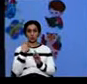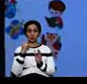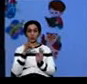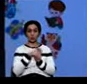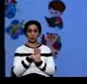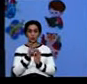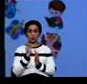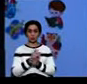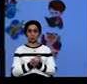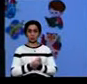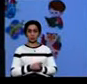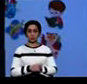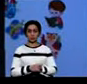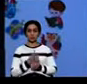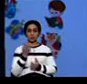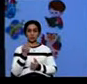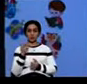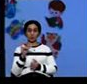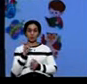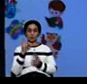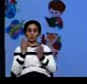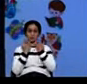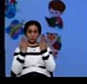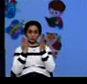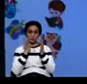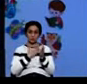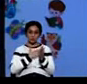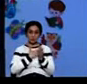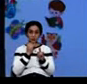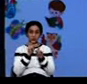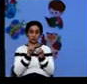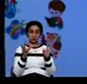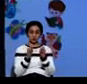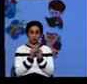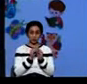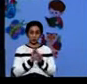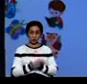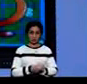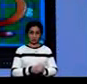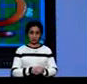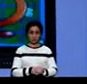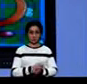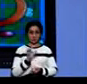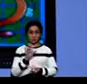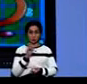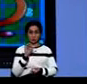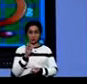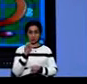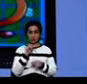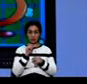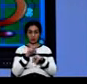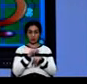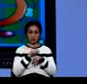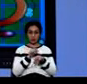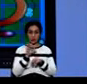сонны қолдаймыз. Еще раз прочитаем наше словосочетание. Один